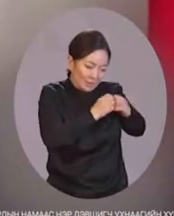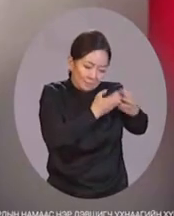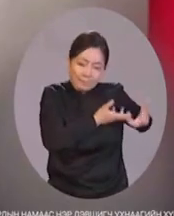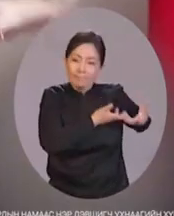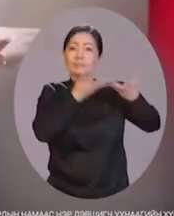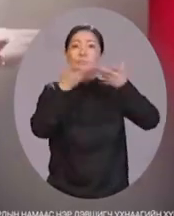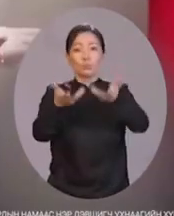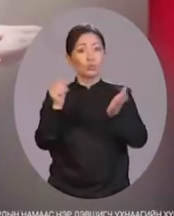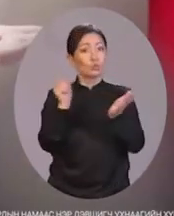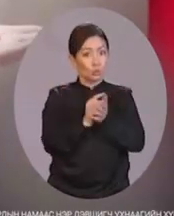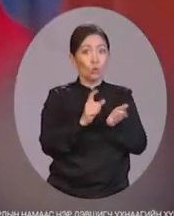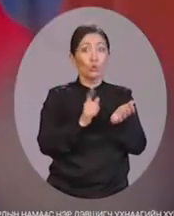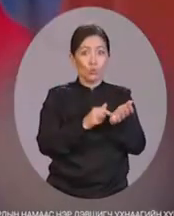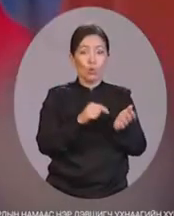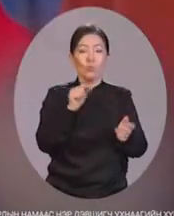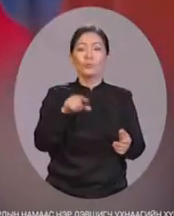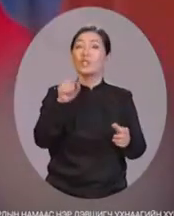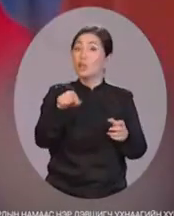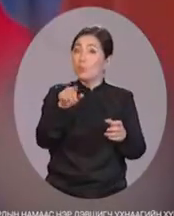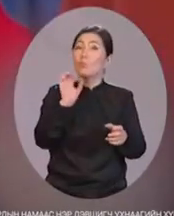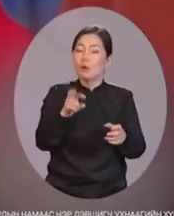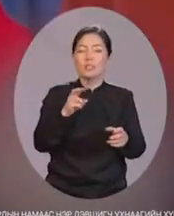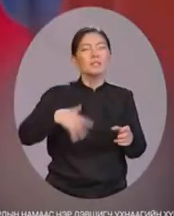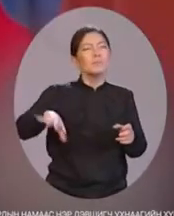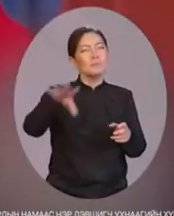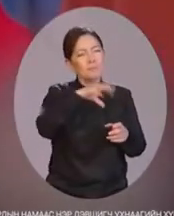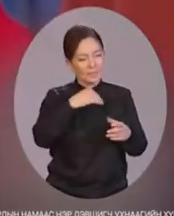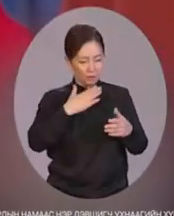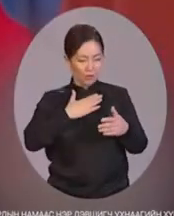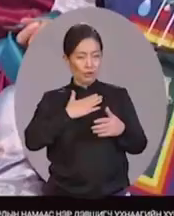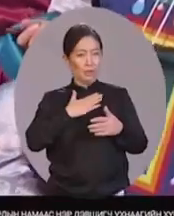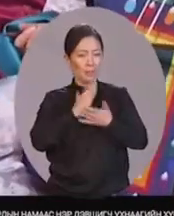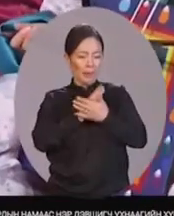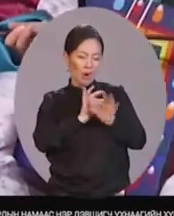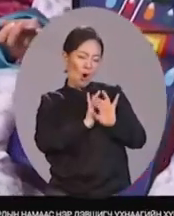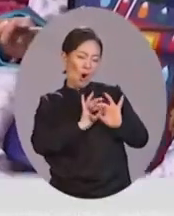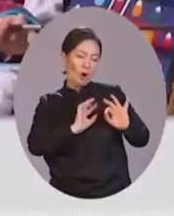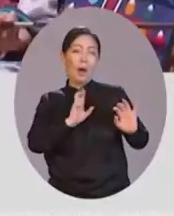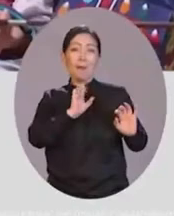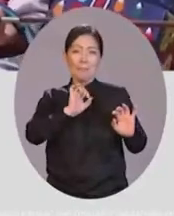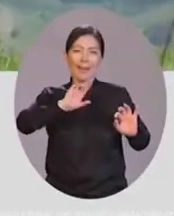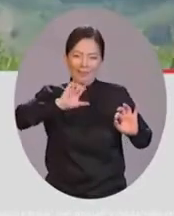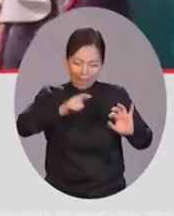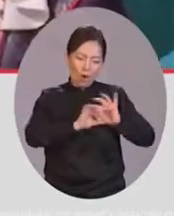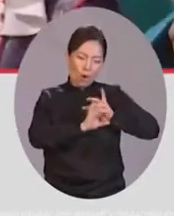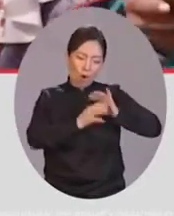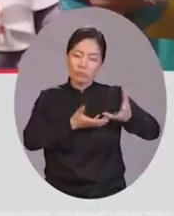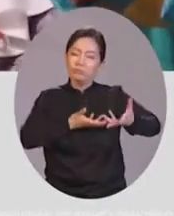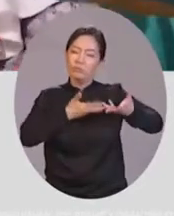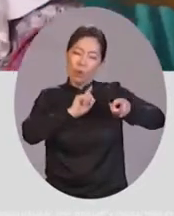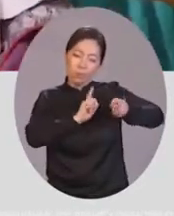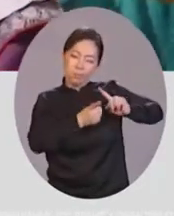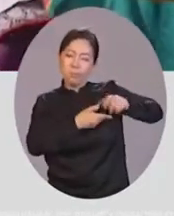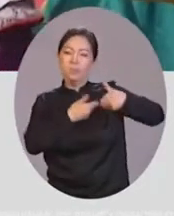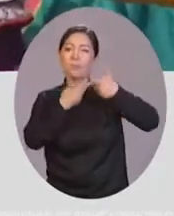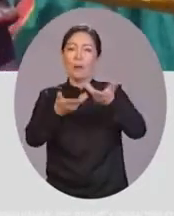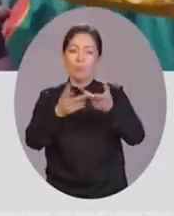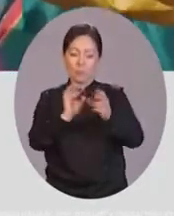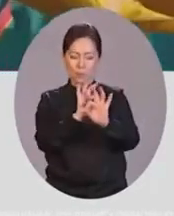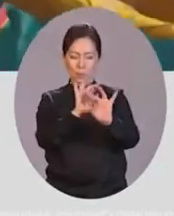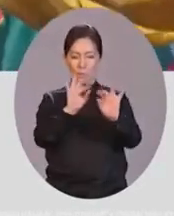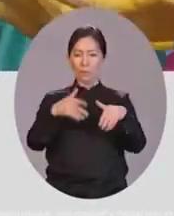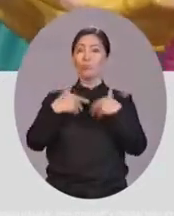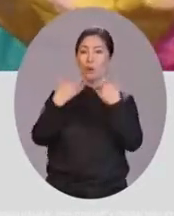байдлаар нь аваачиж өхөн чухал байгаа. А тэгхийн бол бид нар бидэнд байгаа энэ олон баялагийг яаж ч